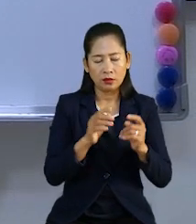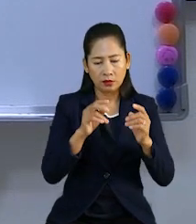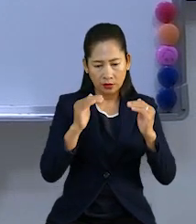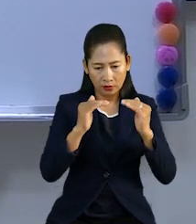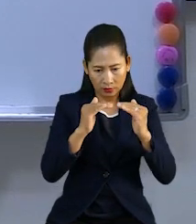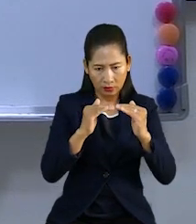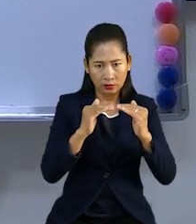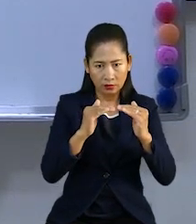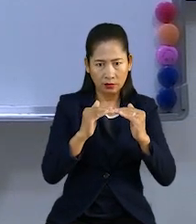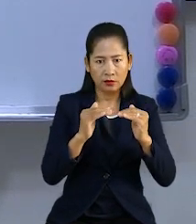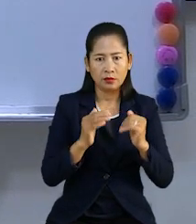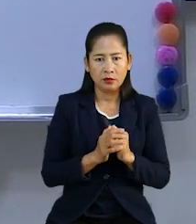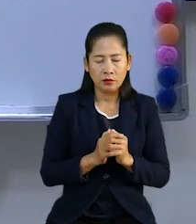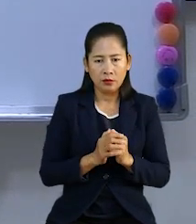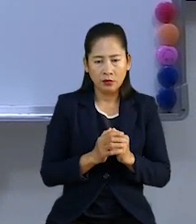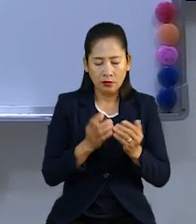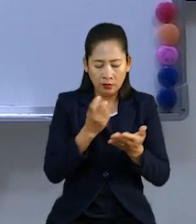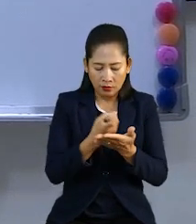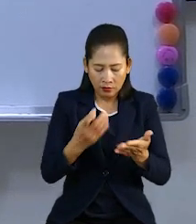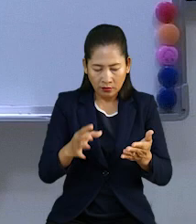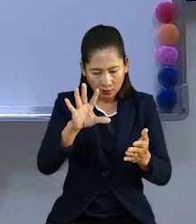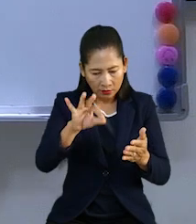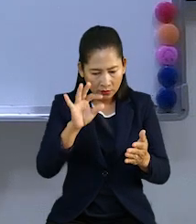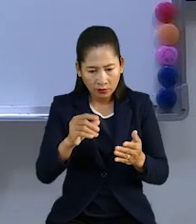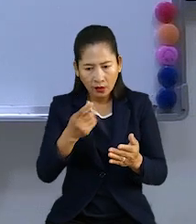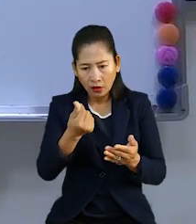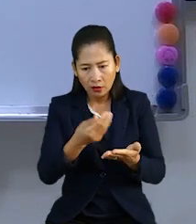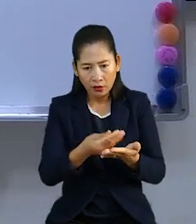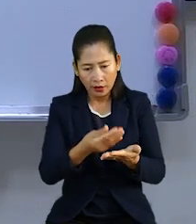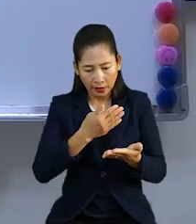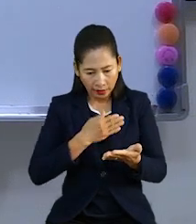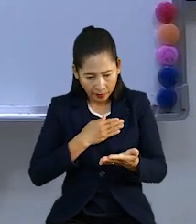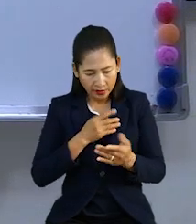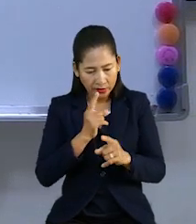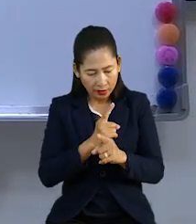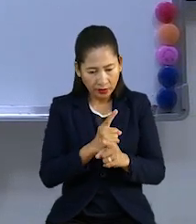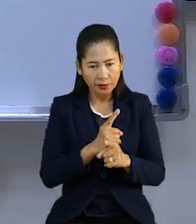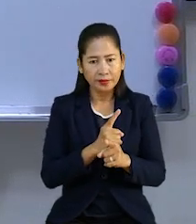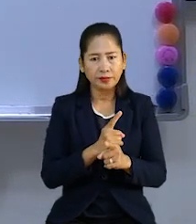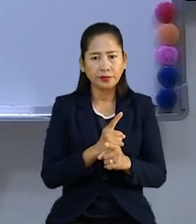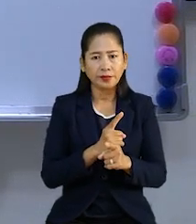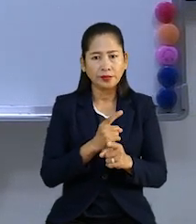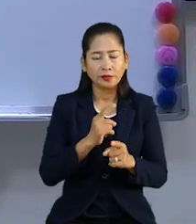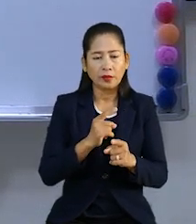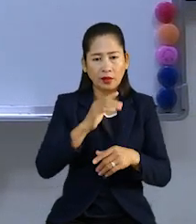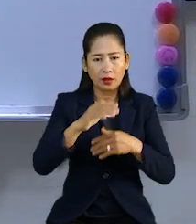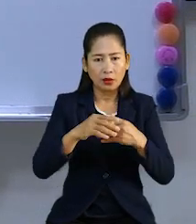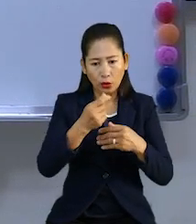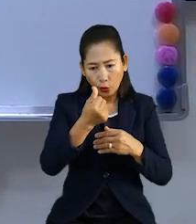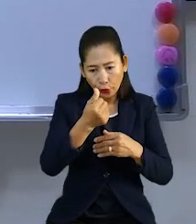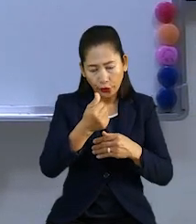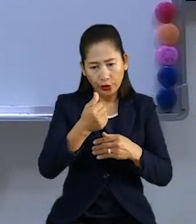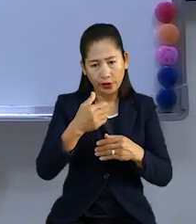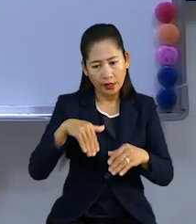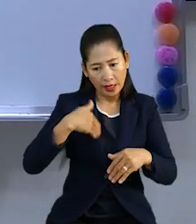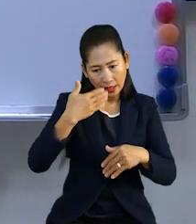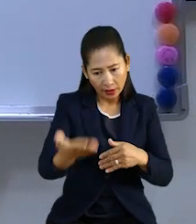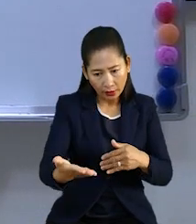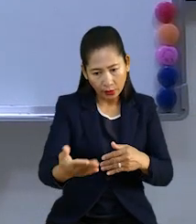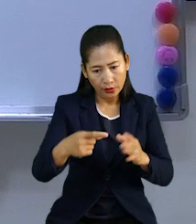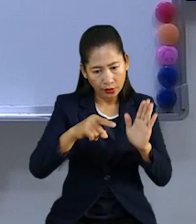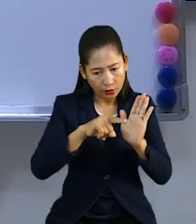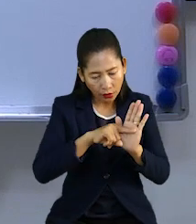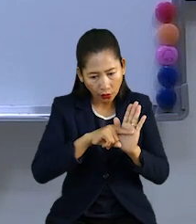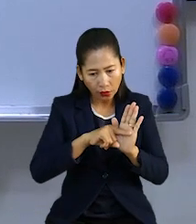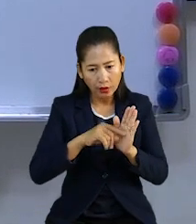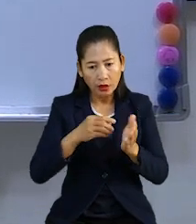pin ấy cứ smile thế này, rồi chứ nè làm bây rồi lùi áp, dừng trơ dục, cổ váy lùi để dừng ao chẳng ó, đo cho